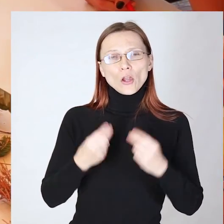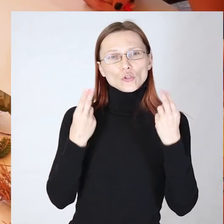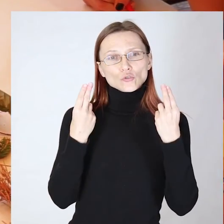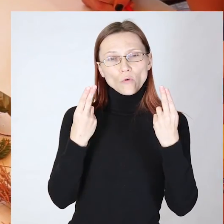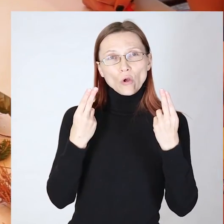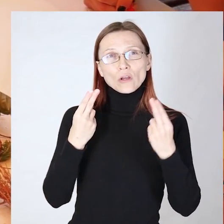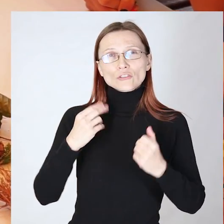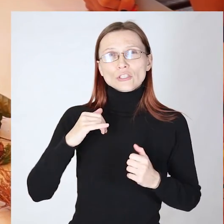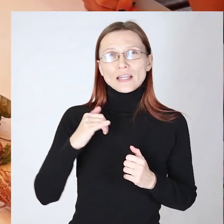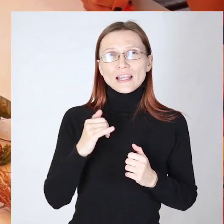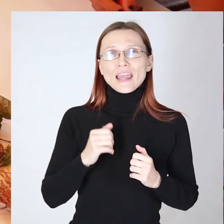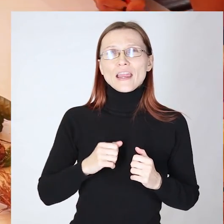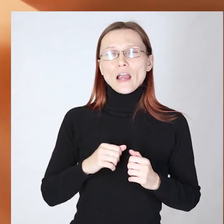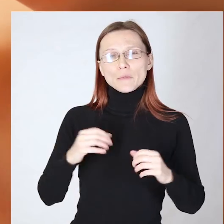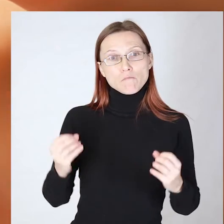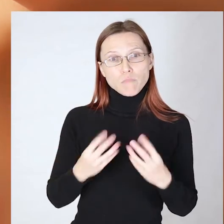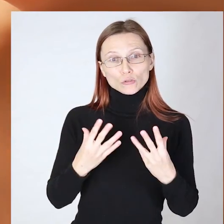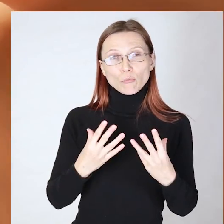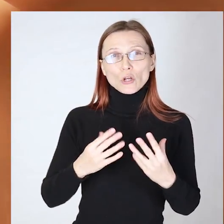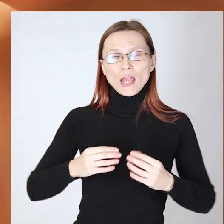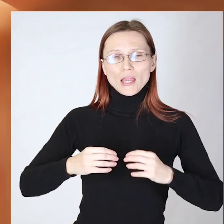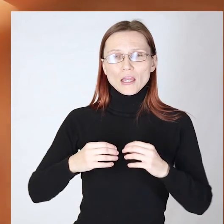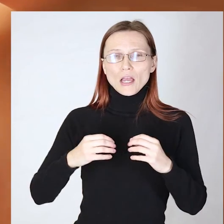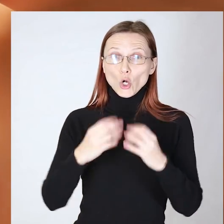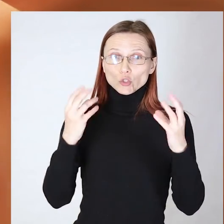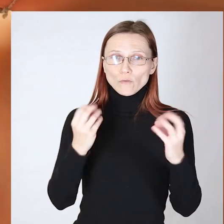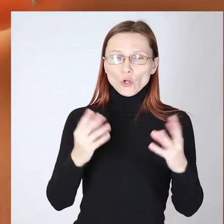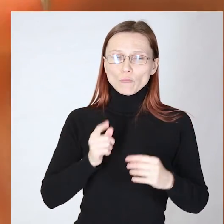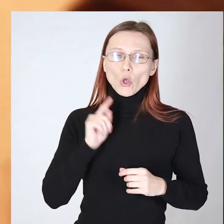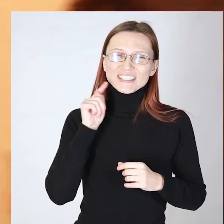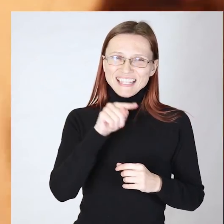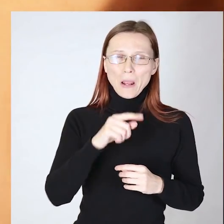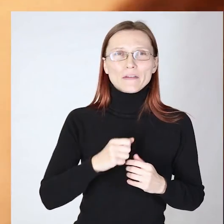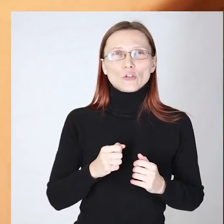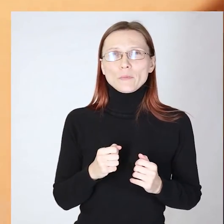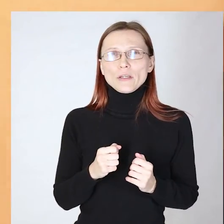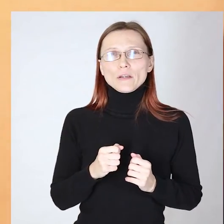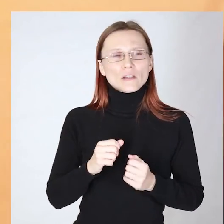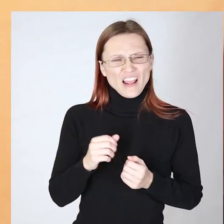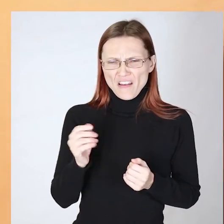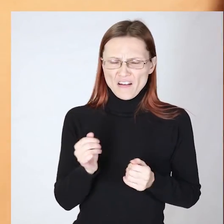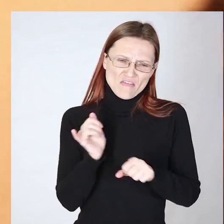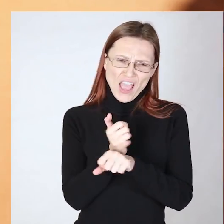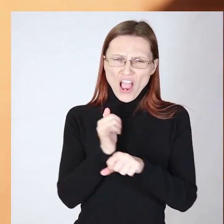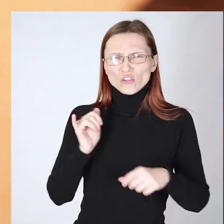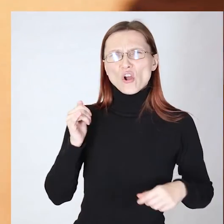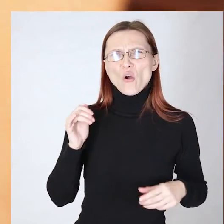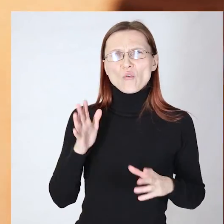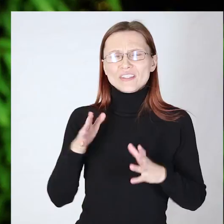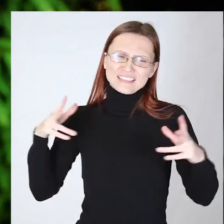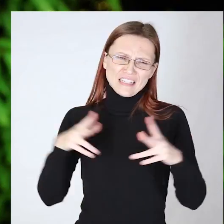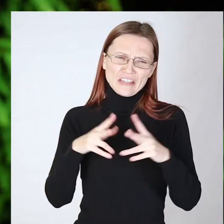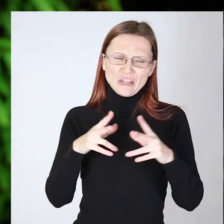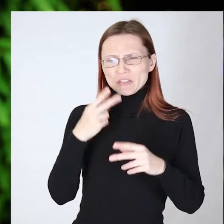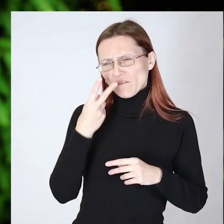Dôležité ale je to, aby tá podpora a ten rozvoj skutočne bol cieľavedomý, nie len taký náhodný, že sa stretneme, aha,